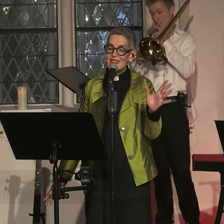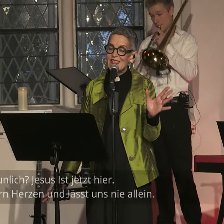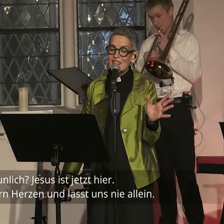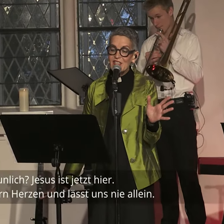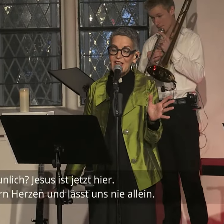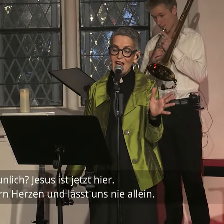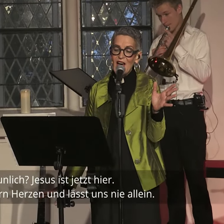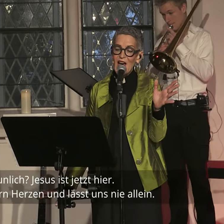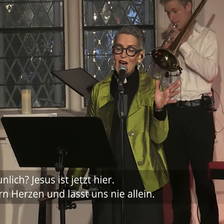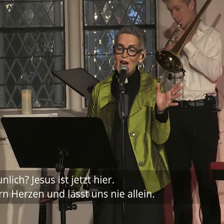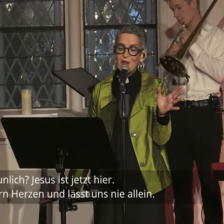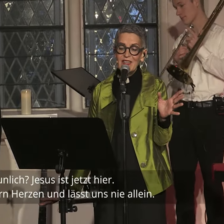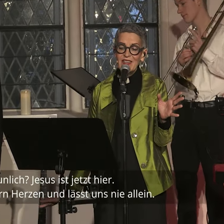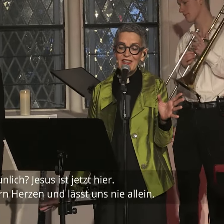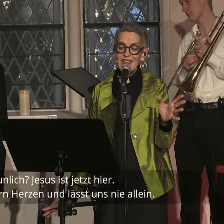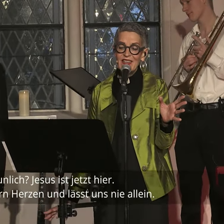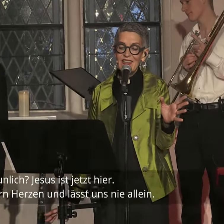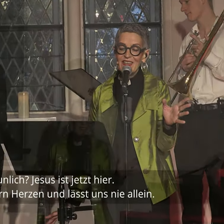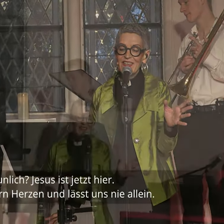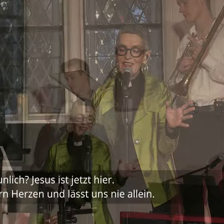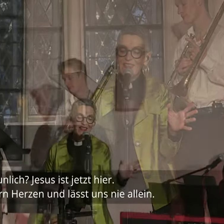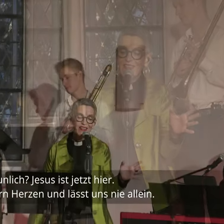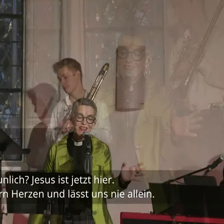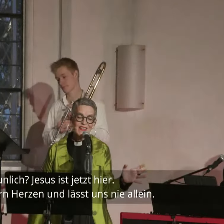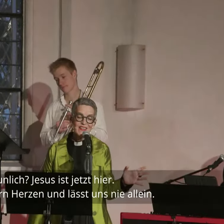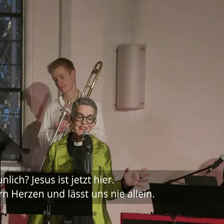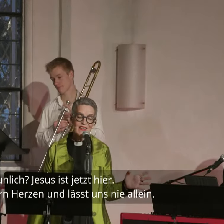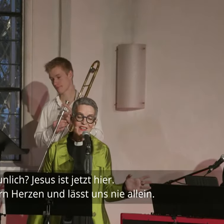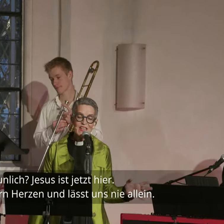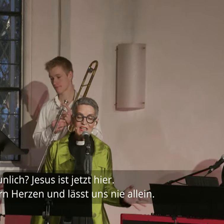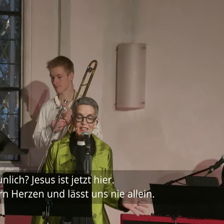Ist es nicht erstaunlich?